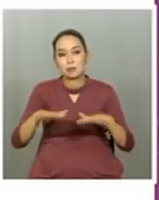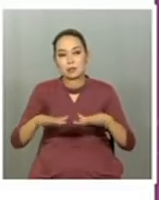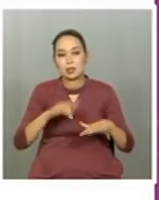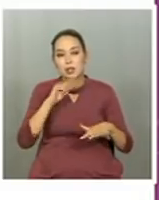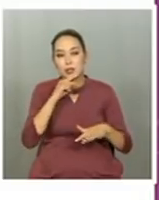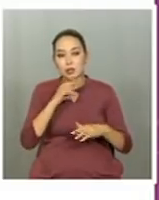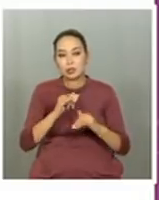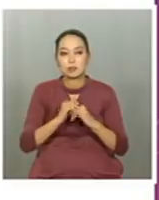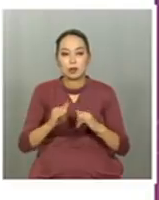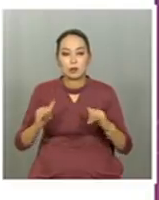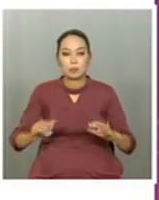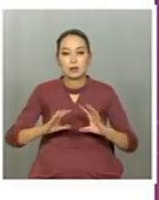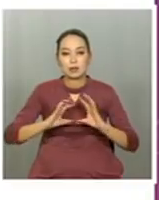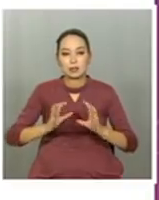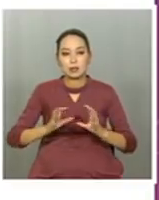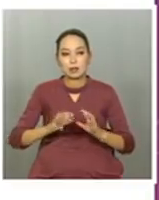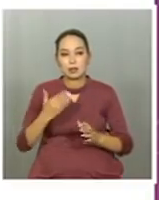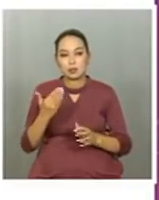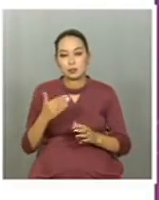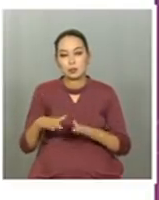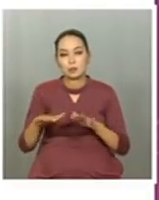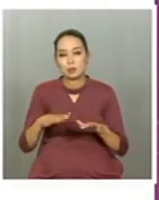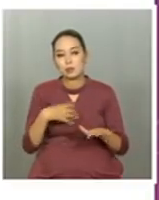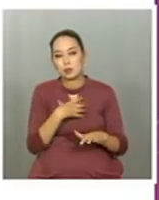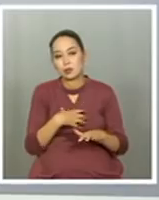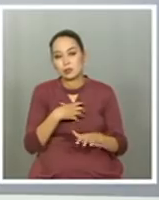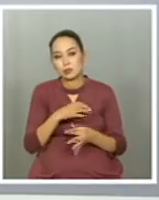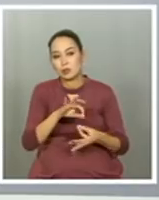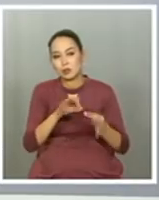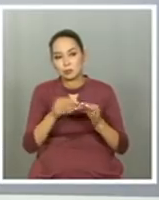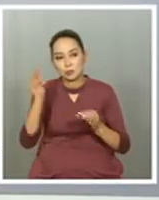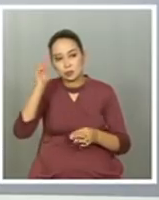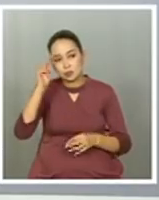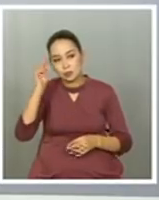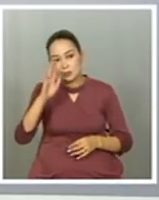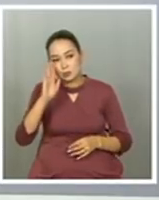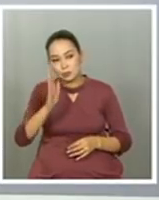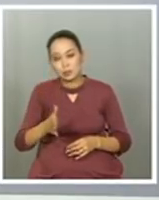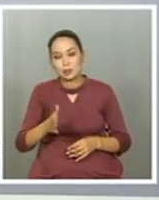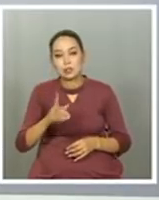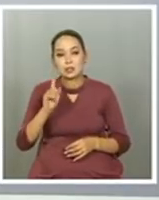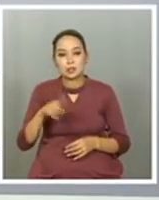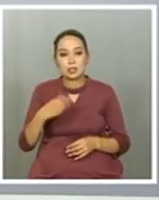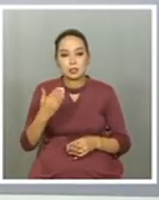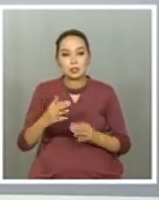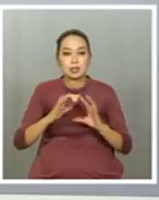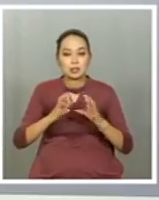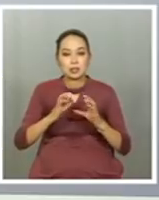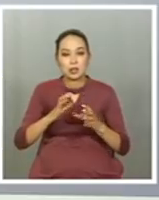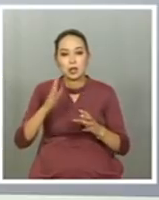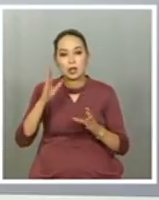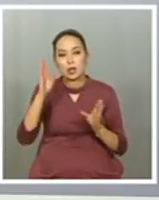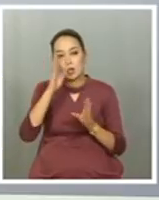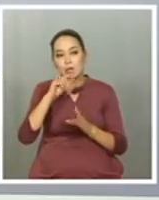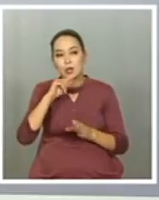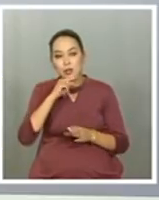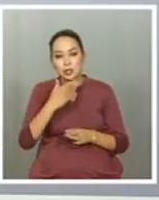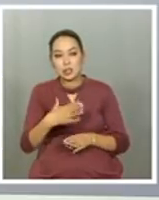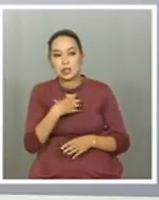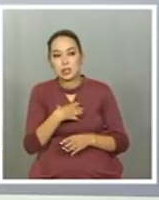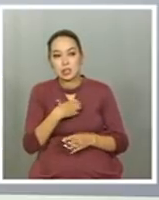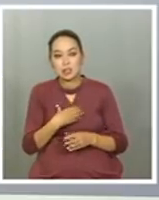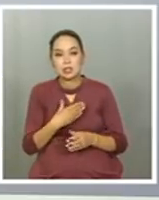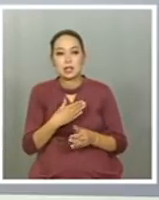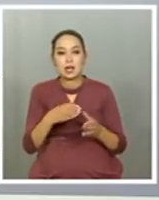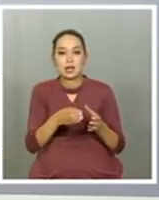дамуындағы географиялық кеңістіктің ролін анықтауды үйренесіздер және геоэкономиканың негізгі категорияларын түсінесіздер.